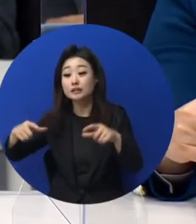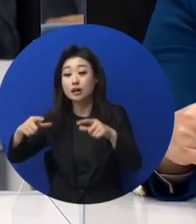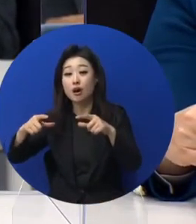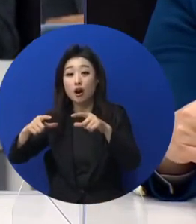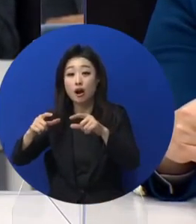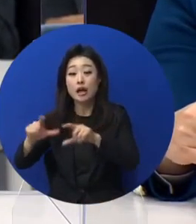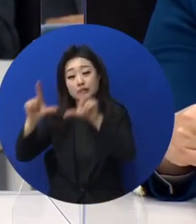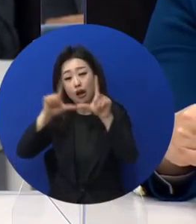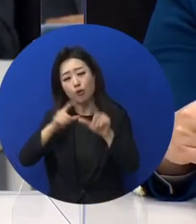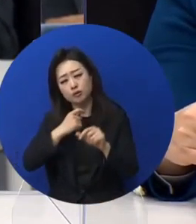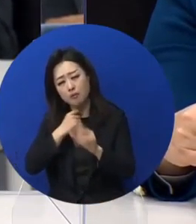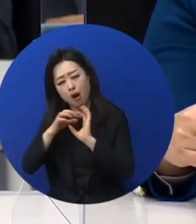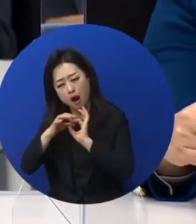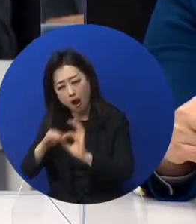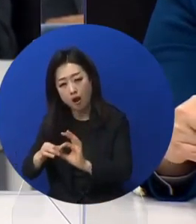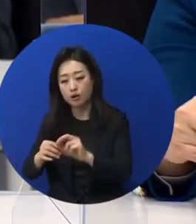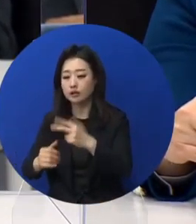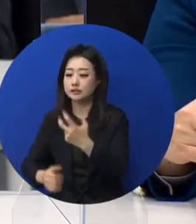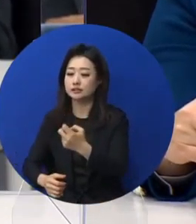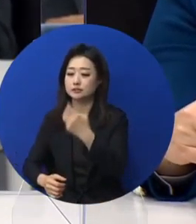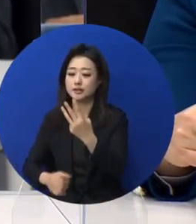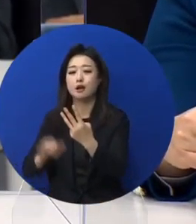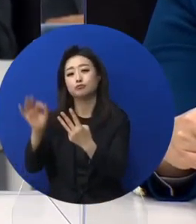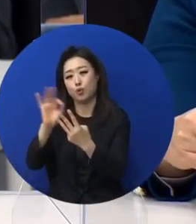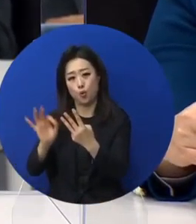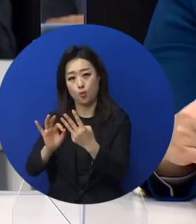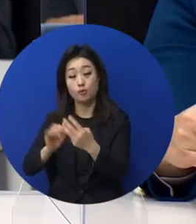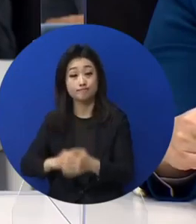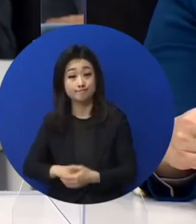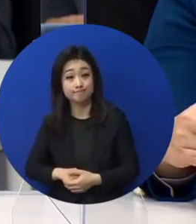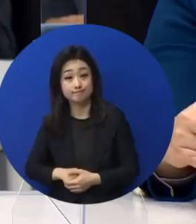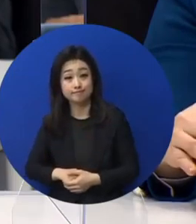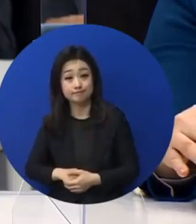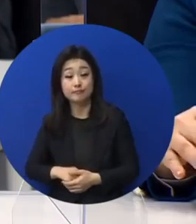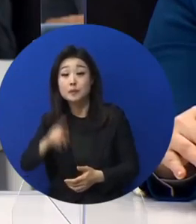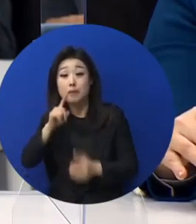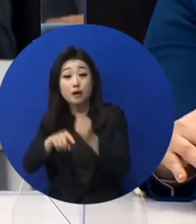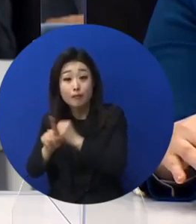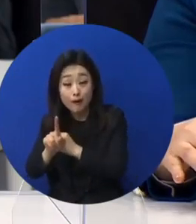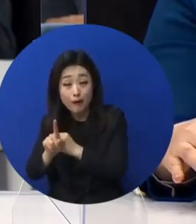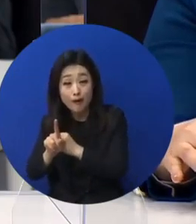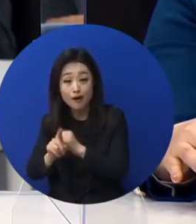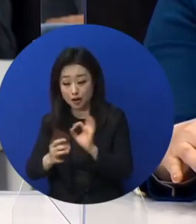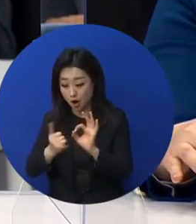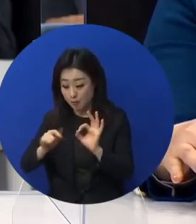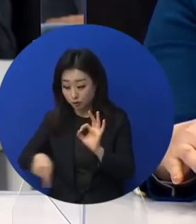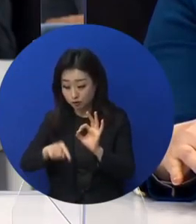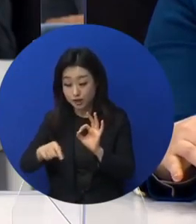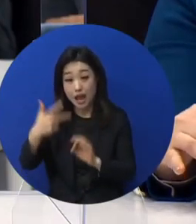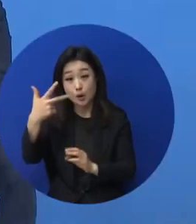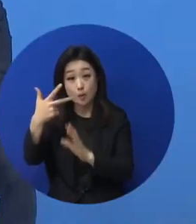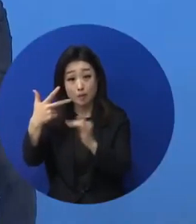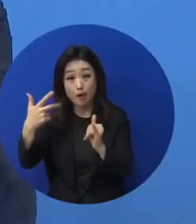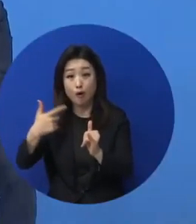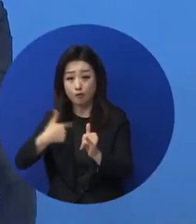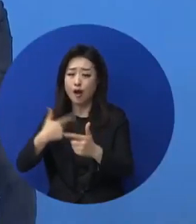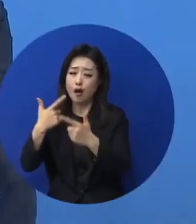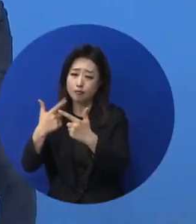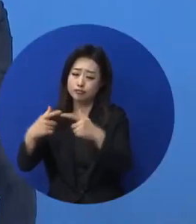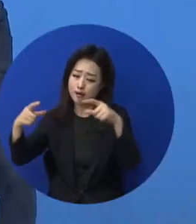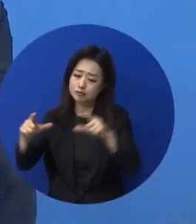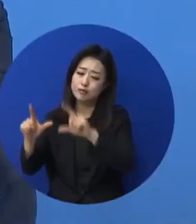살고 싶다는 의견이 73.7%로 나타났습니다. 이 말은 즉 10명 중 7명이 부산에서